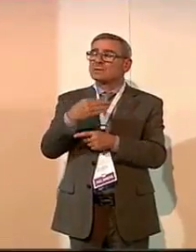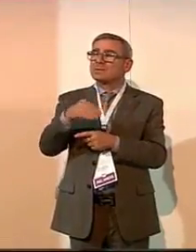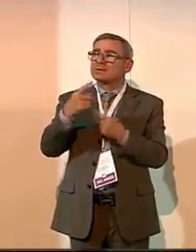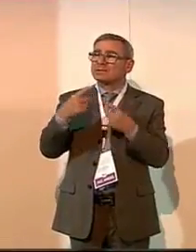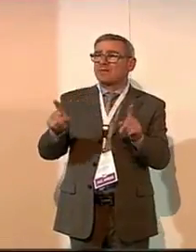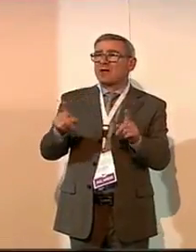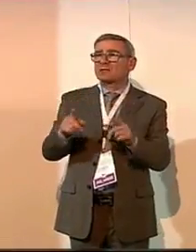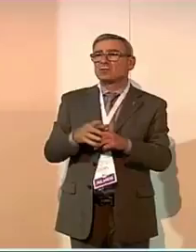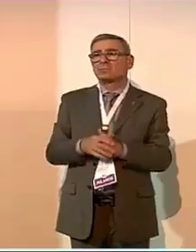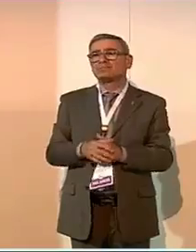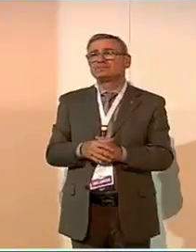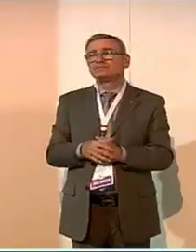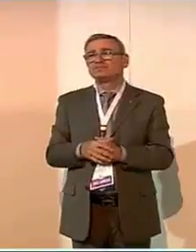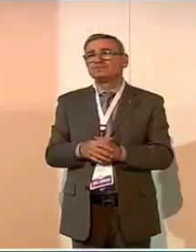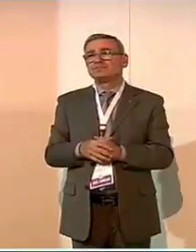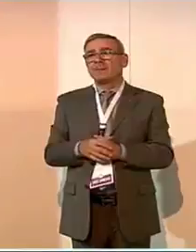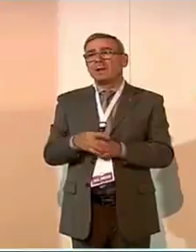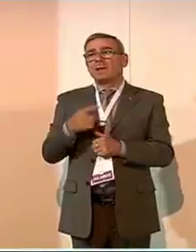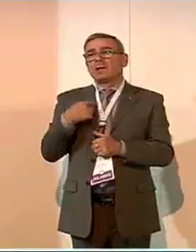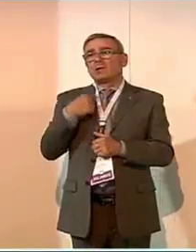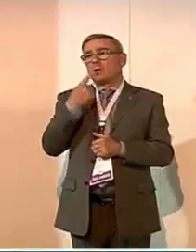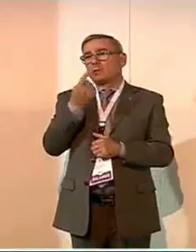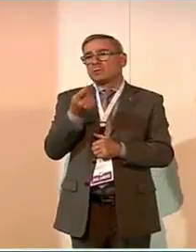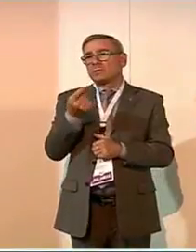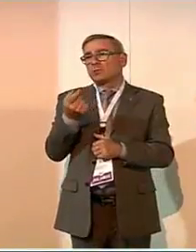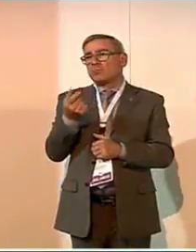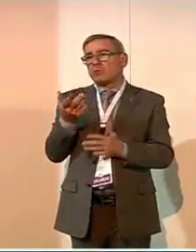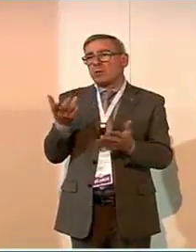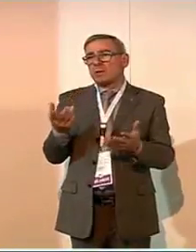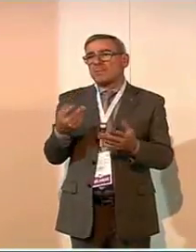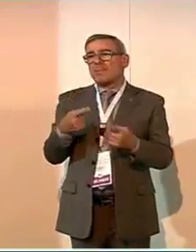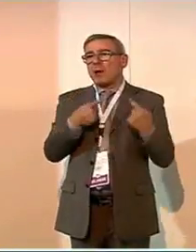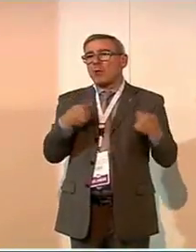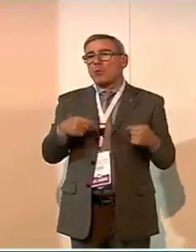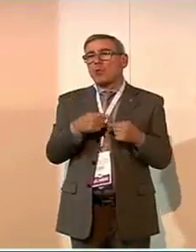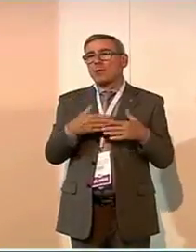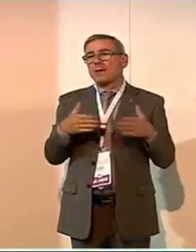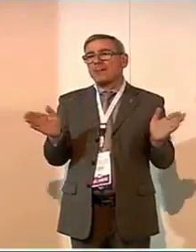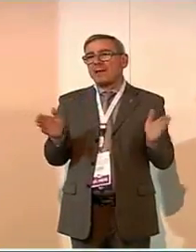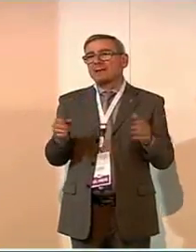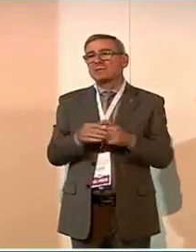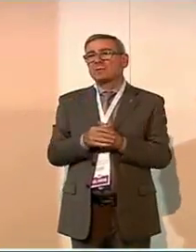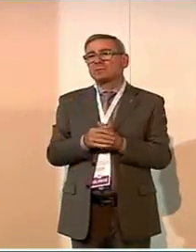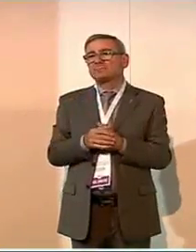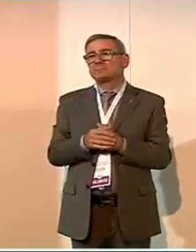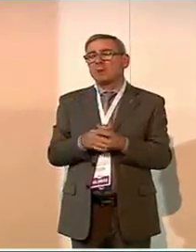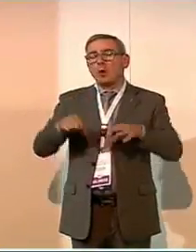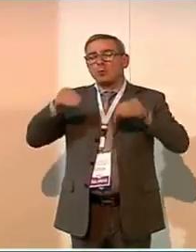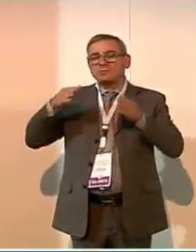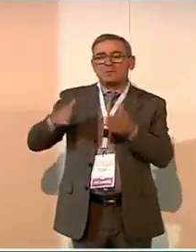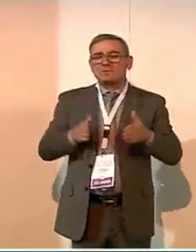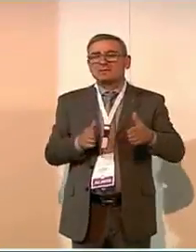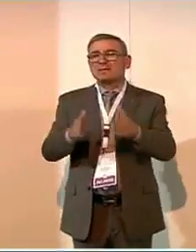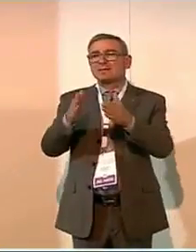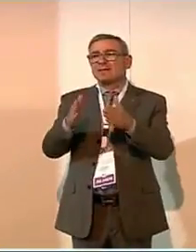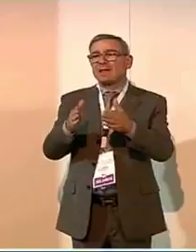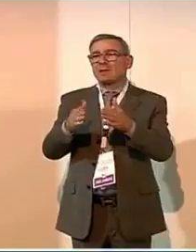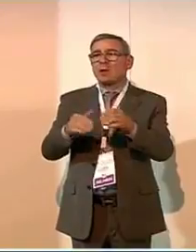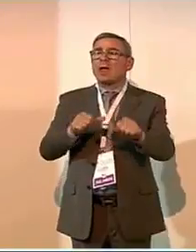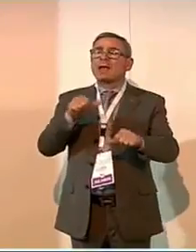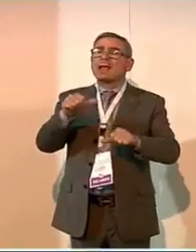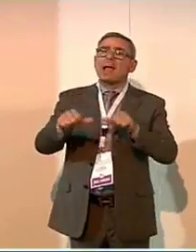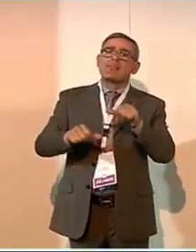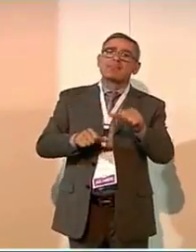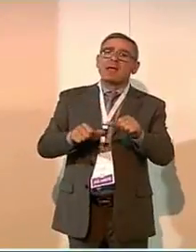io gli ho detto poche cose volevo dirvi ma col cuore aperto prendiamo questo sentiero cambiamo il percorso